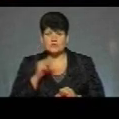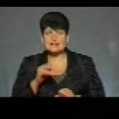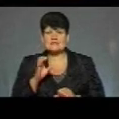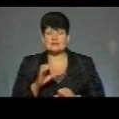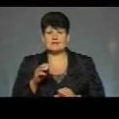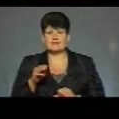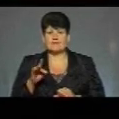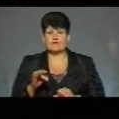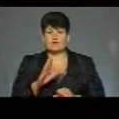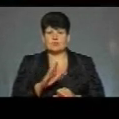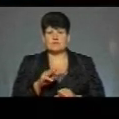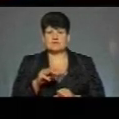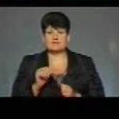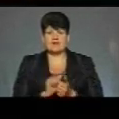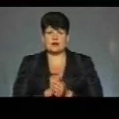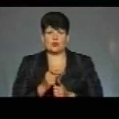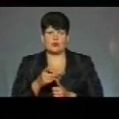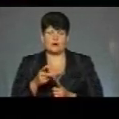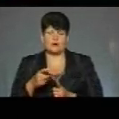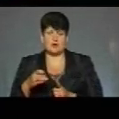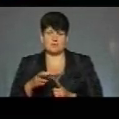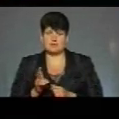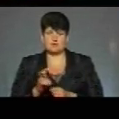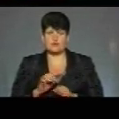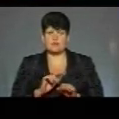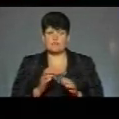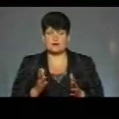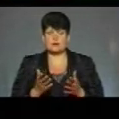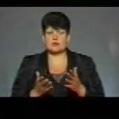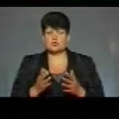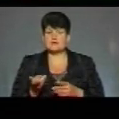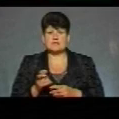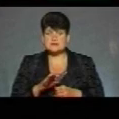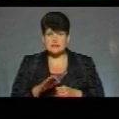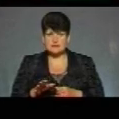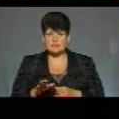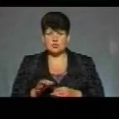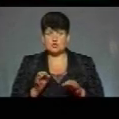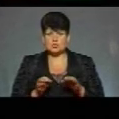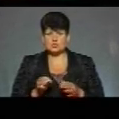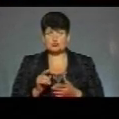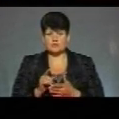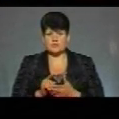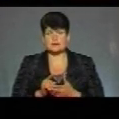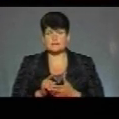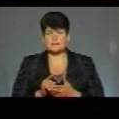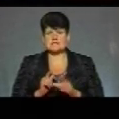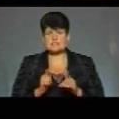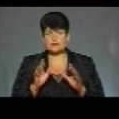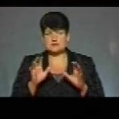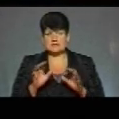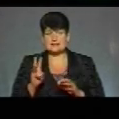Сергія Терендеха Володимир Твердохліб. Не з'явився адвокат. Якщо він не з'явився, то суд повинен згідно